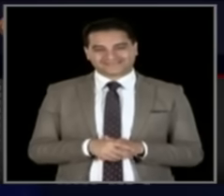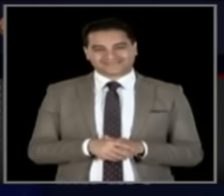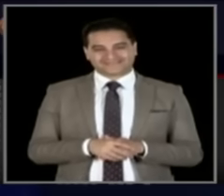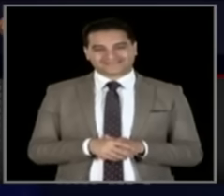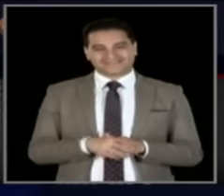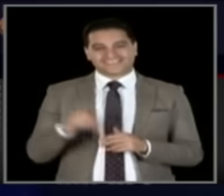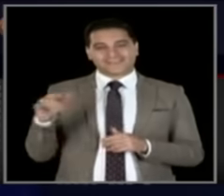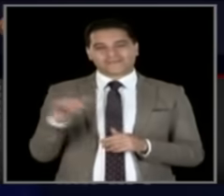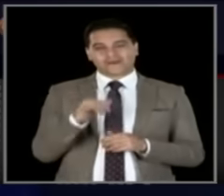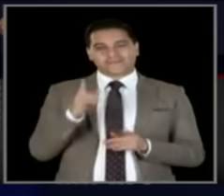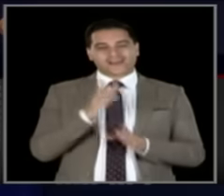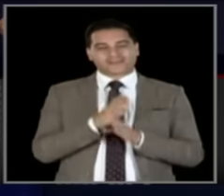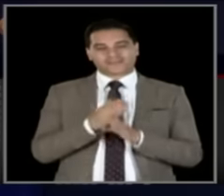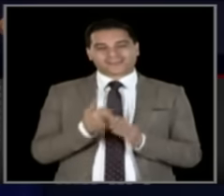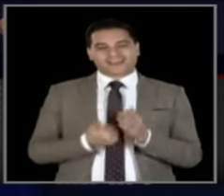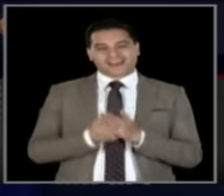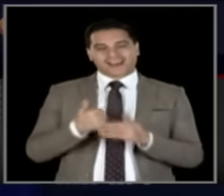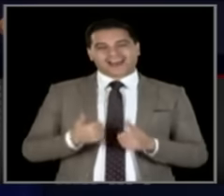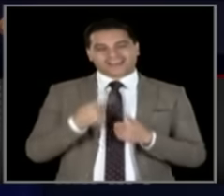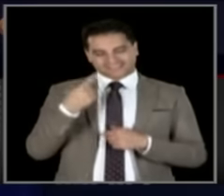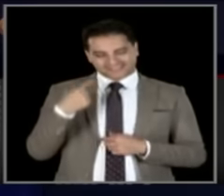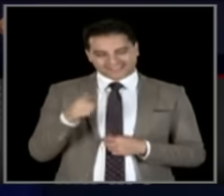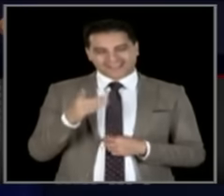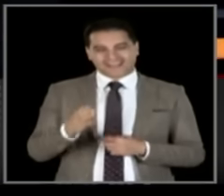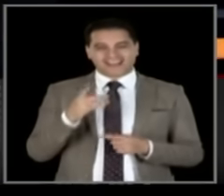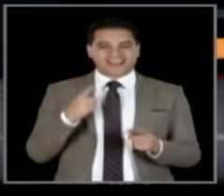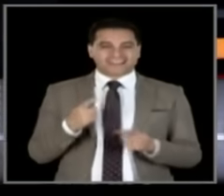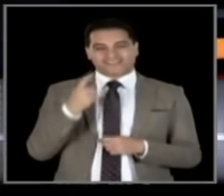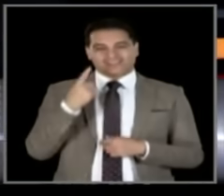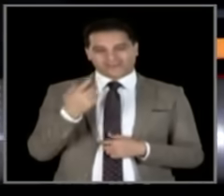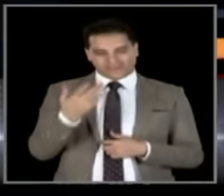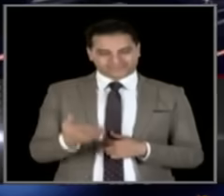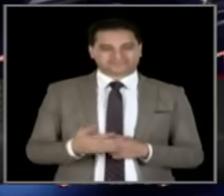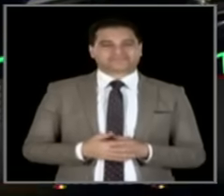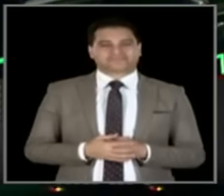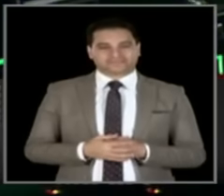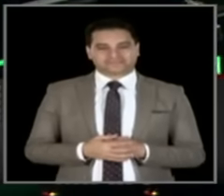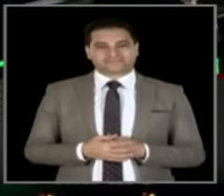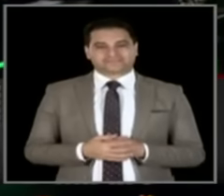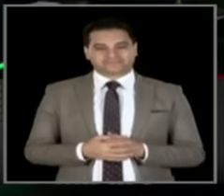ده من اهم ادواره. ايوه طبعا فعلاً. يا مروه الهدف الاول.